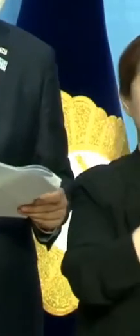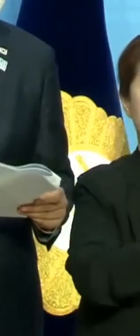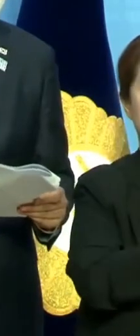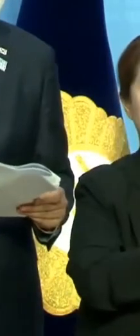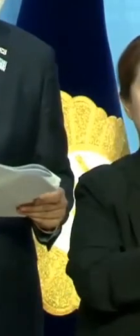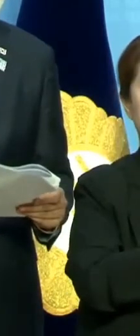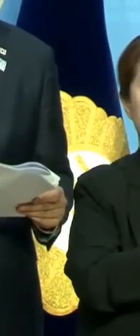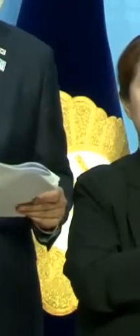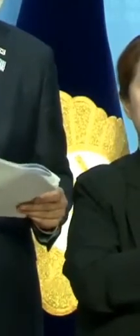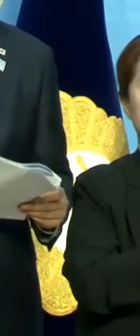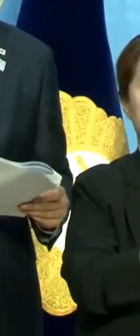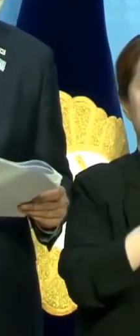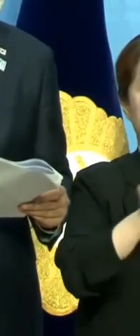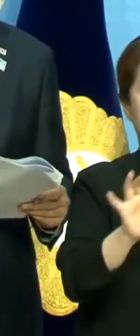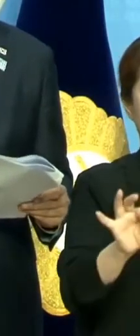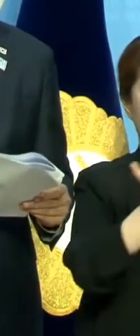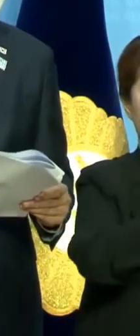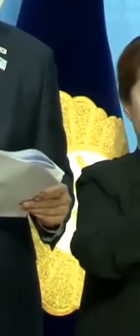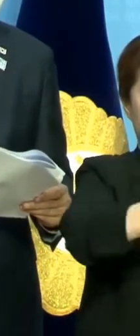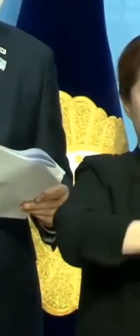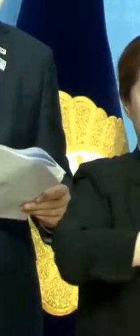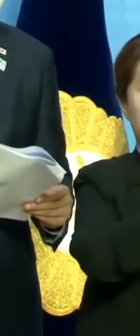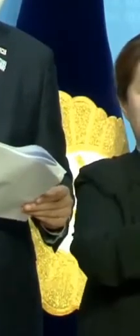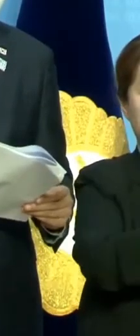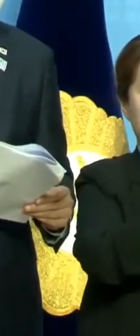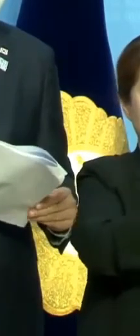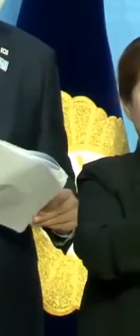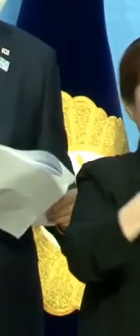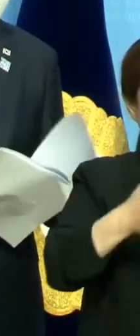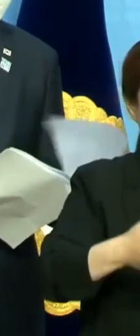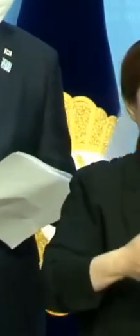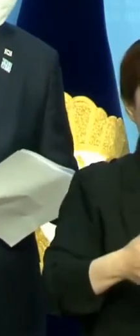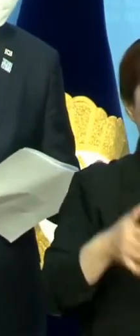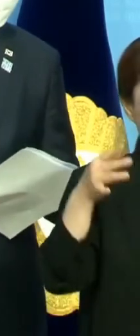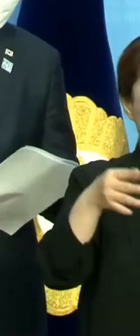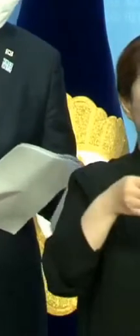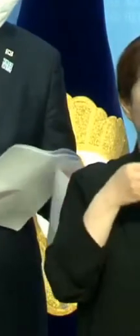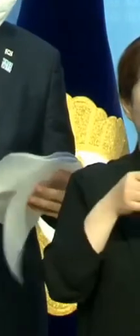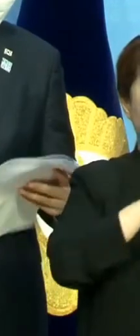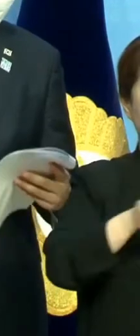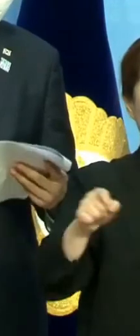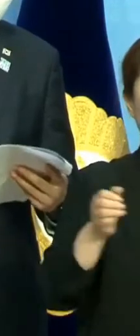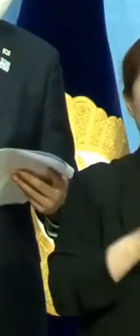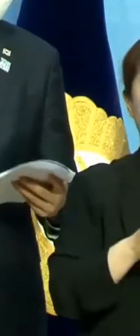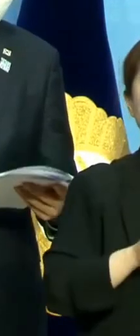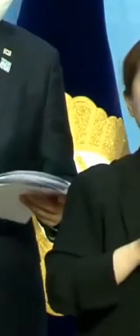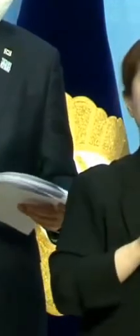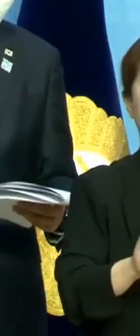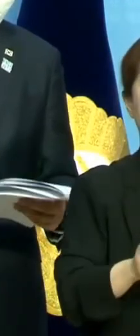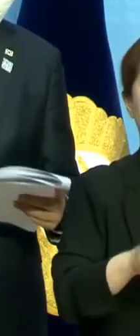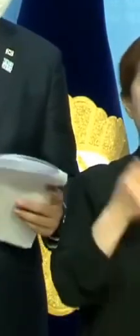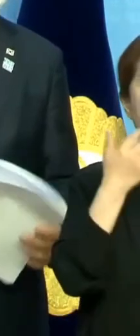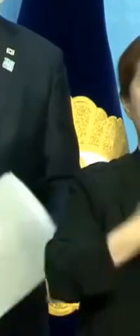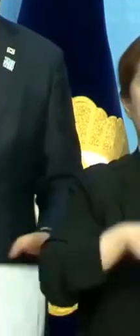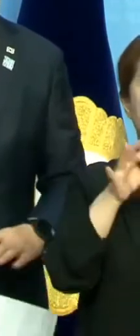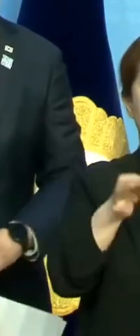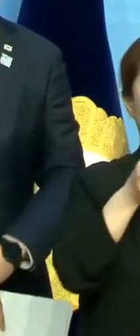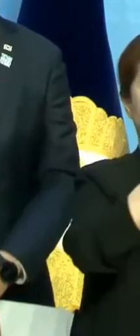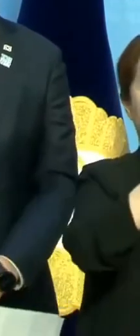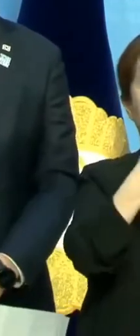선수에게 트레이드를 시켜주겠다며 계약 해지 합의서를 쓰게 한 뒤 자녀 연봉 지급을 하지